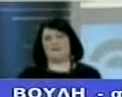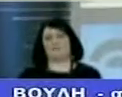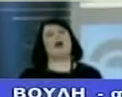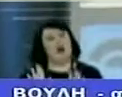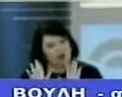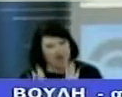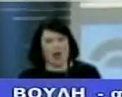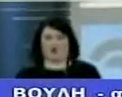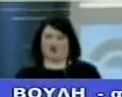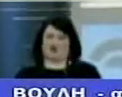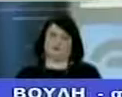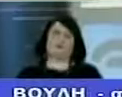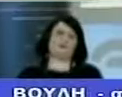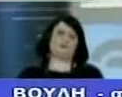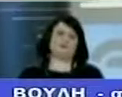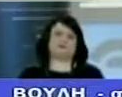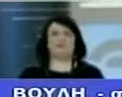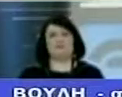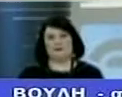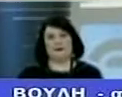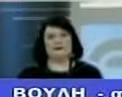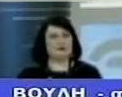παραβλέψουμε όμως αυτό το λογικό χάσμα